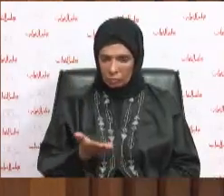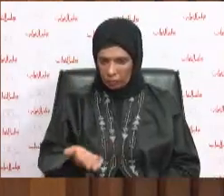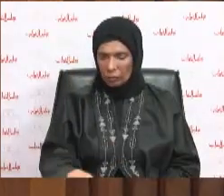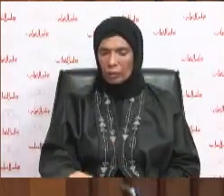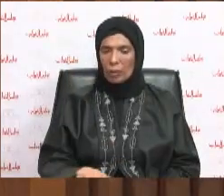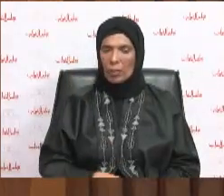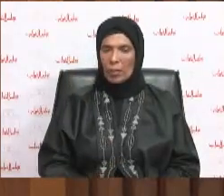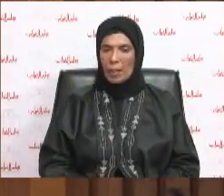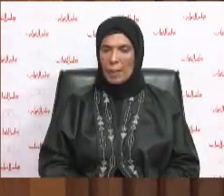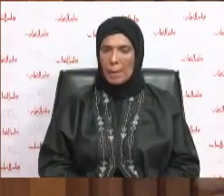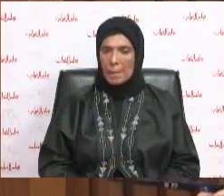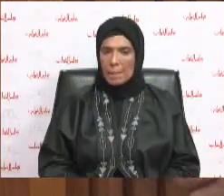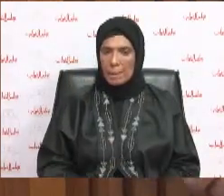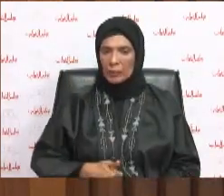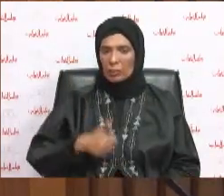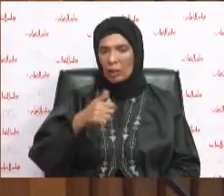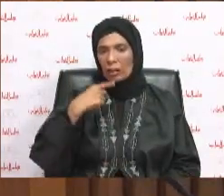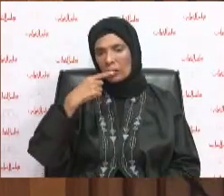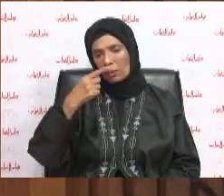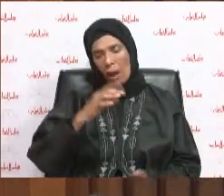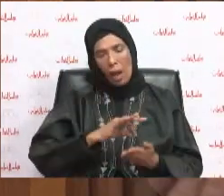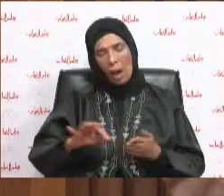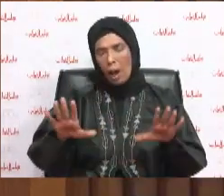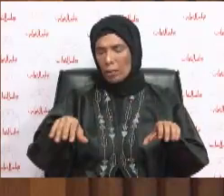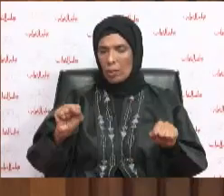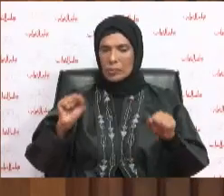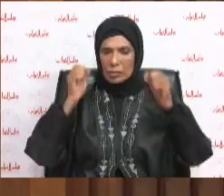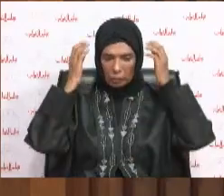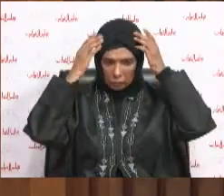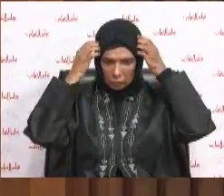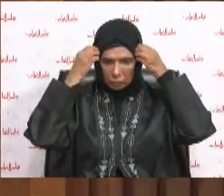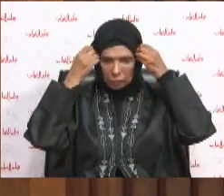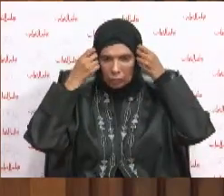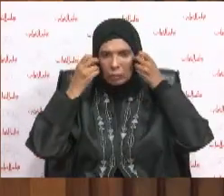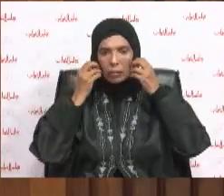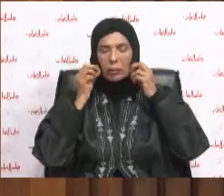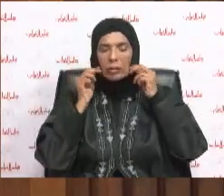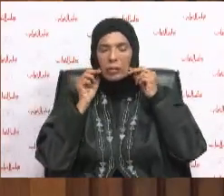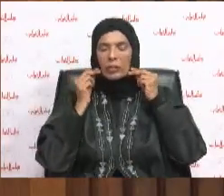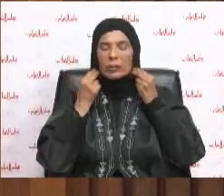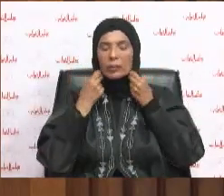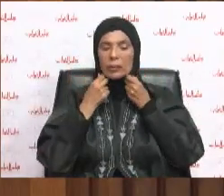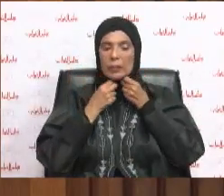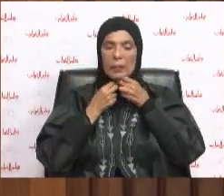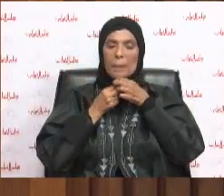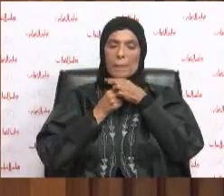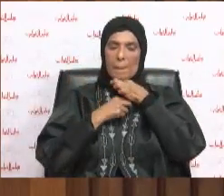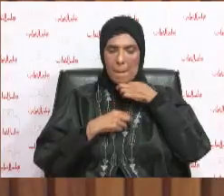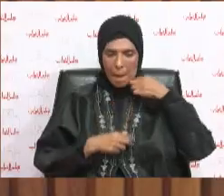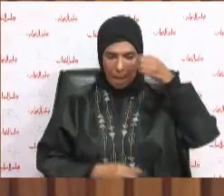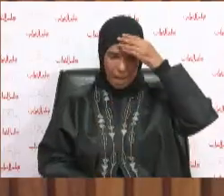تشريعات تقدموا فيها أفضل من تكلم في موضوع اللغة. خلاص الموضوع انتهى. يعني هو يعني القانون مثل ما